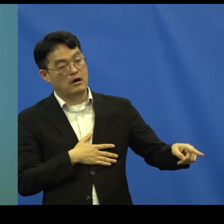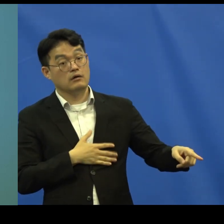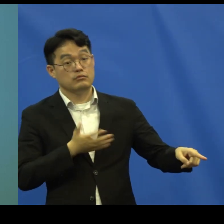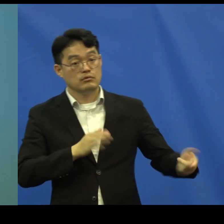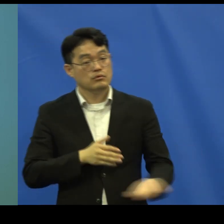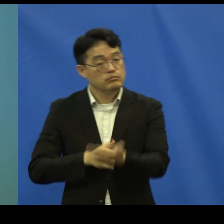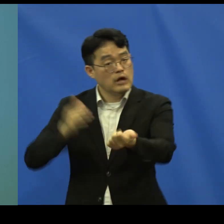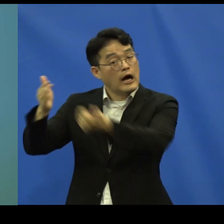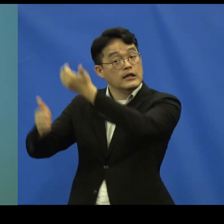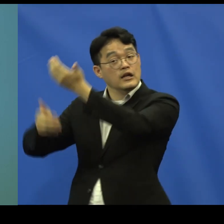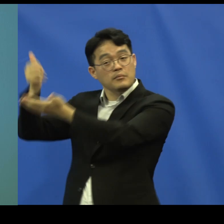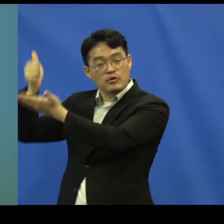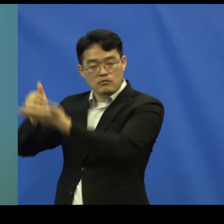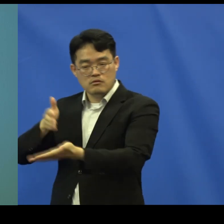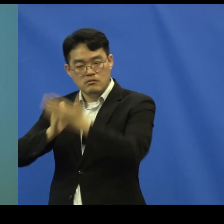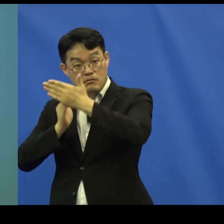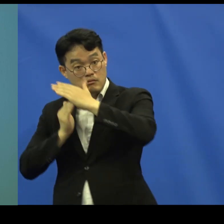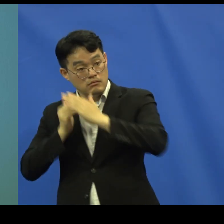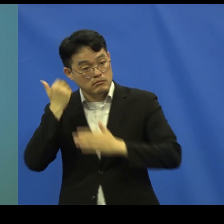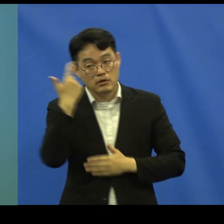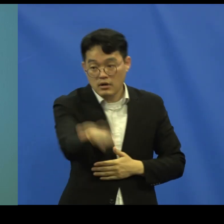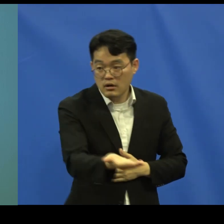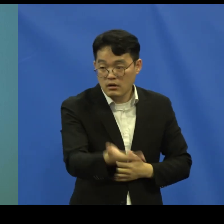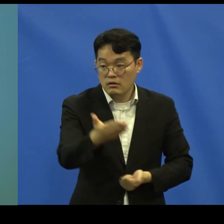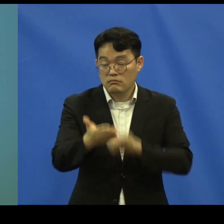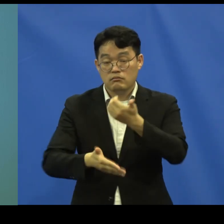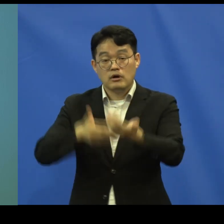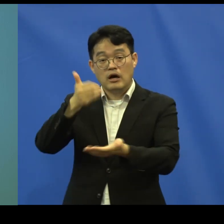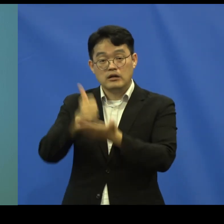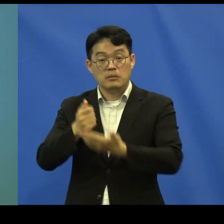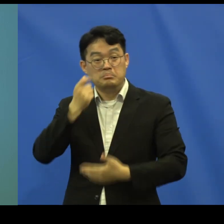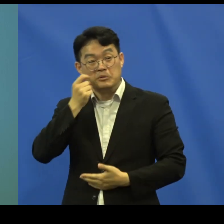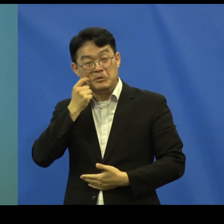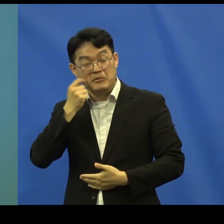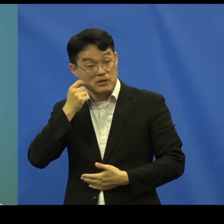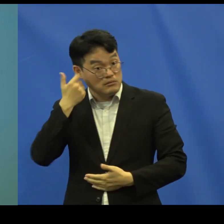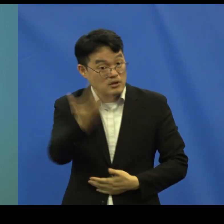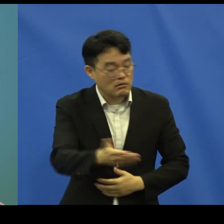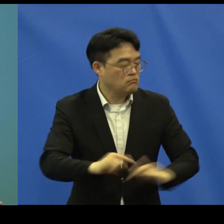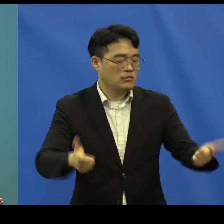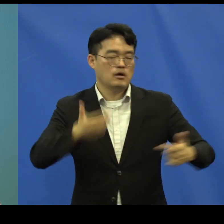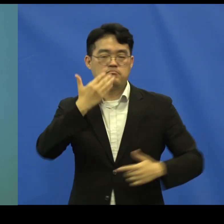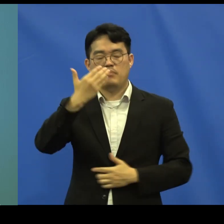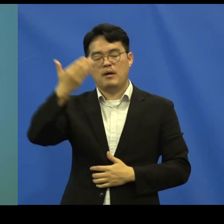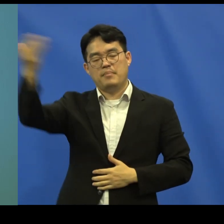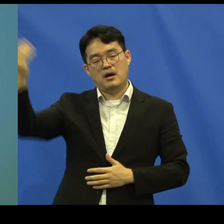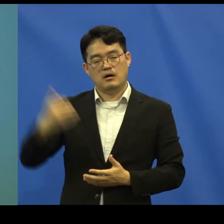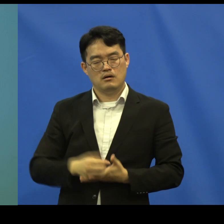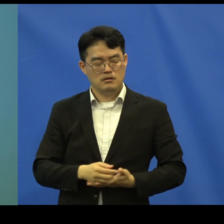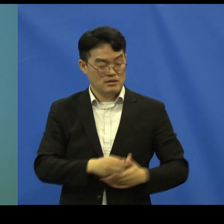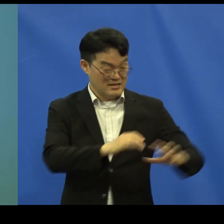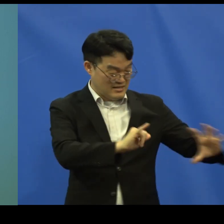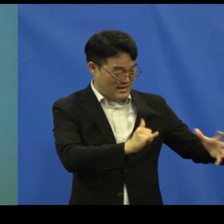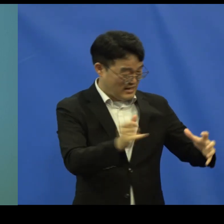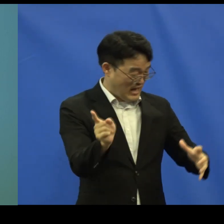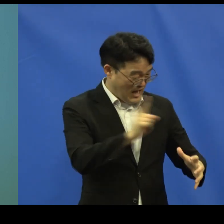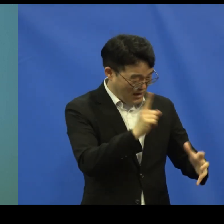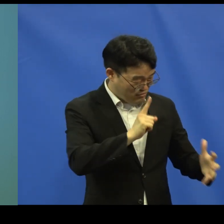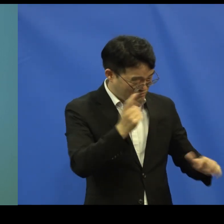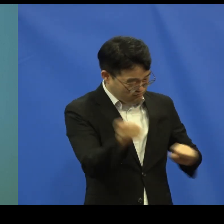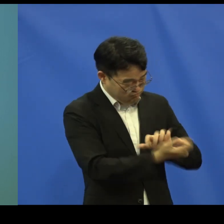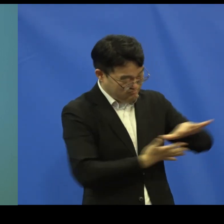받지 않습니다. 우주를 통치하시는 분은 보좌에 앉으시니 지상이 아무리 홀딱해도 세상을 통치하실 그